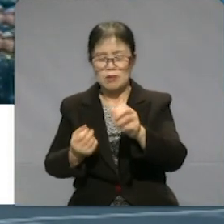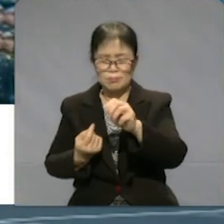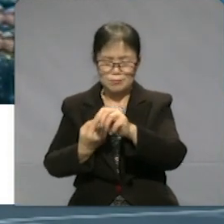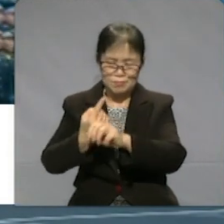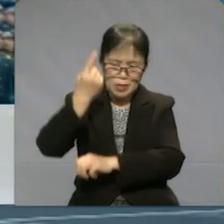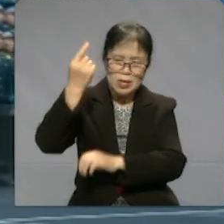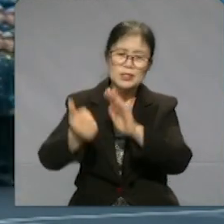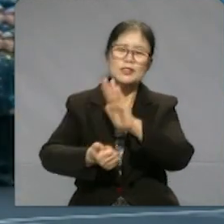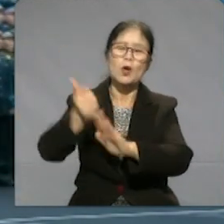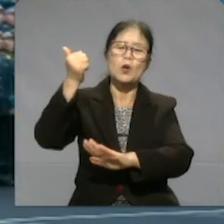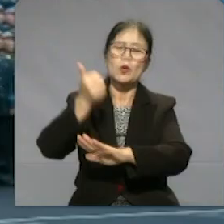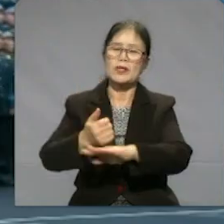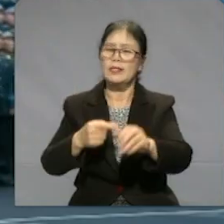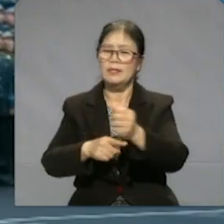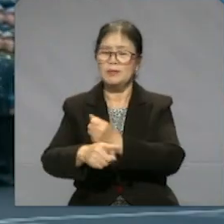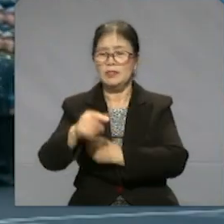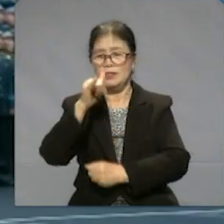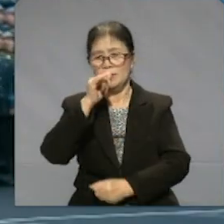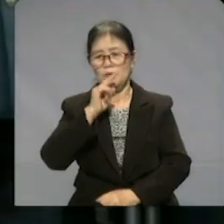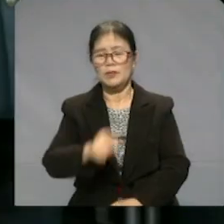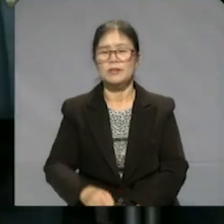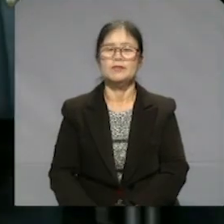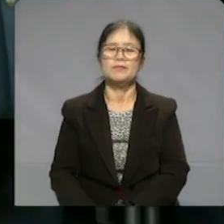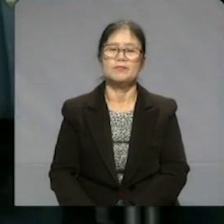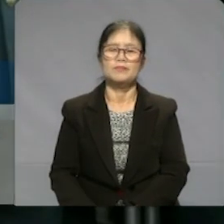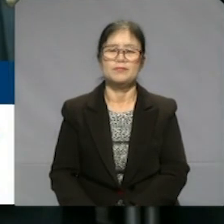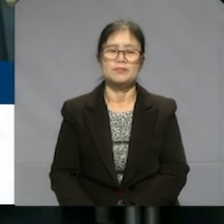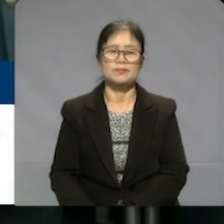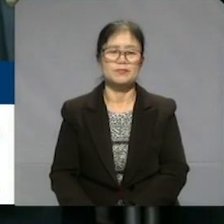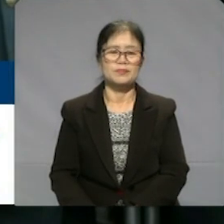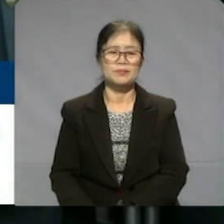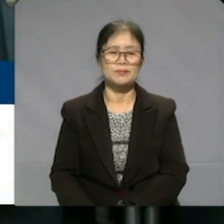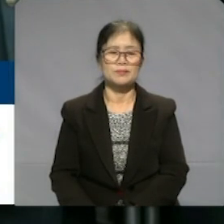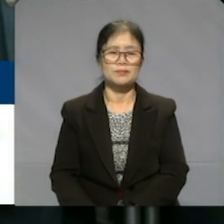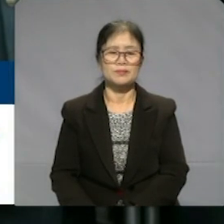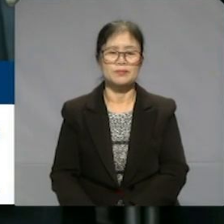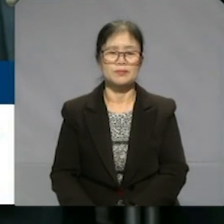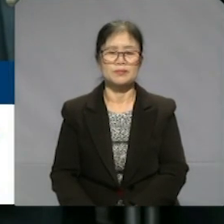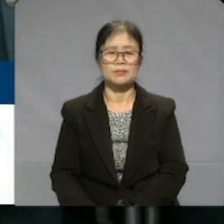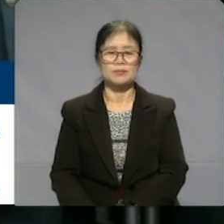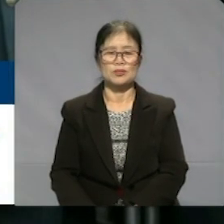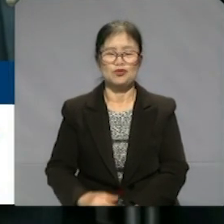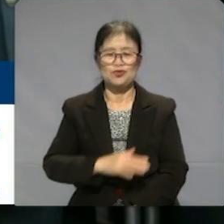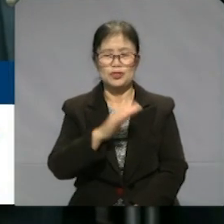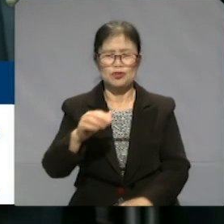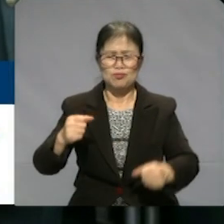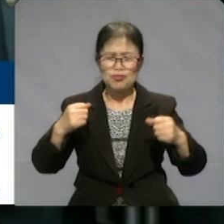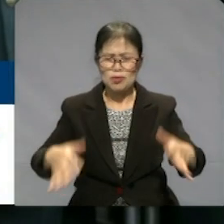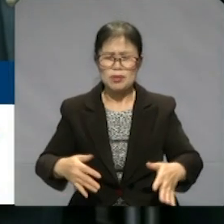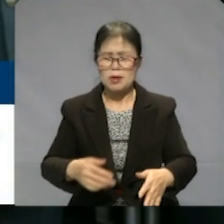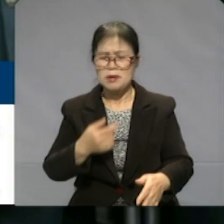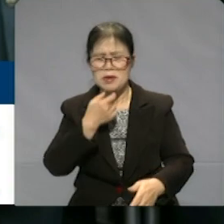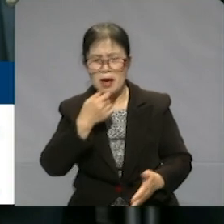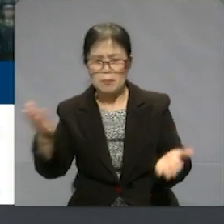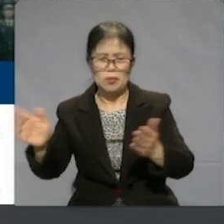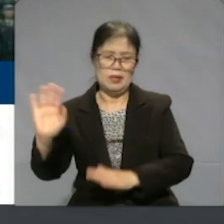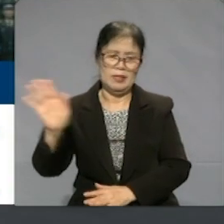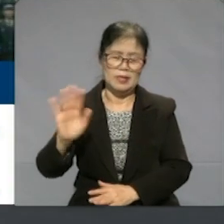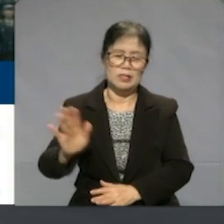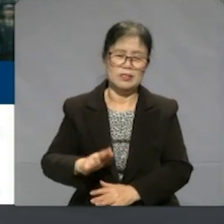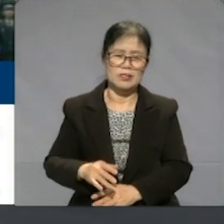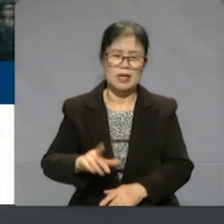성공에 큰 의미를 부여했습니다. 우리 무력이 있어서 추도 양보할 수 없고 순간도 멈출 수